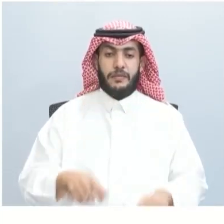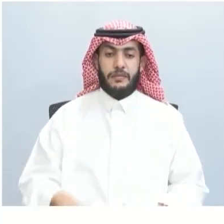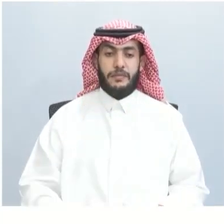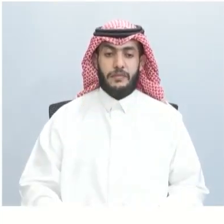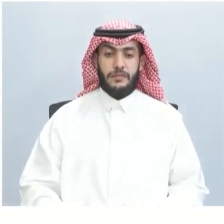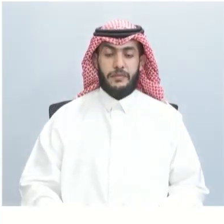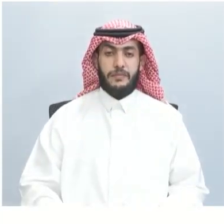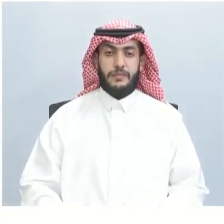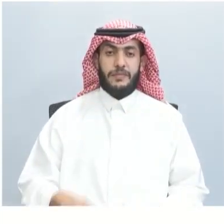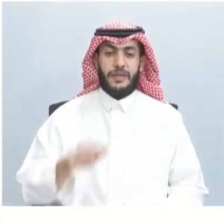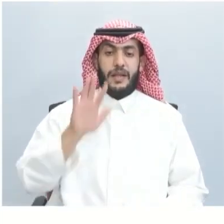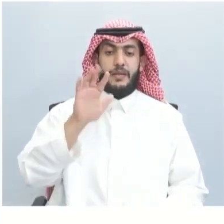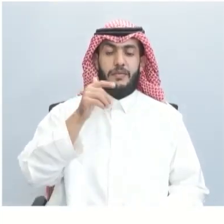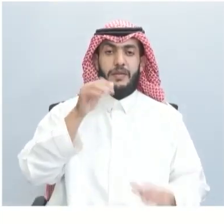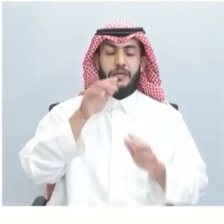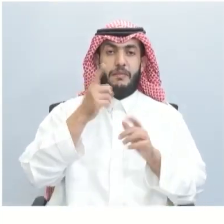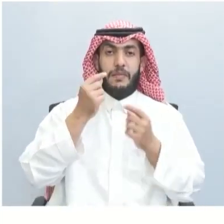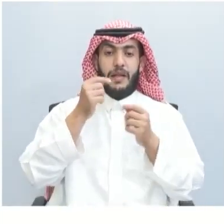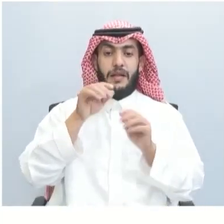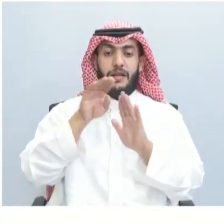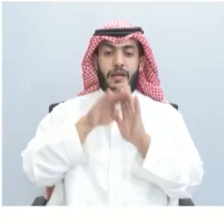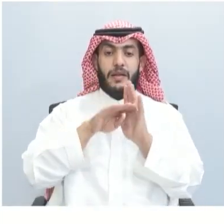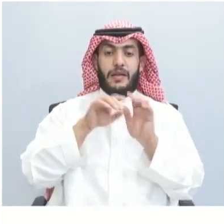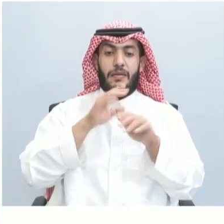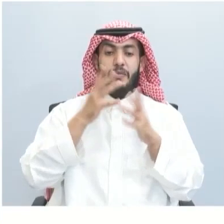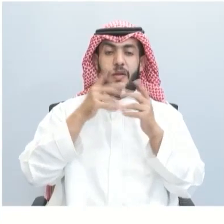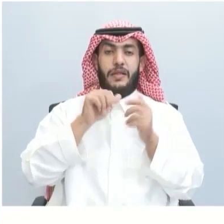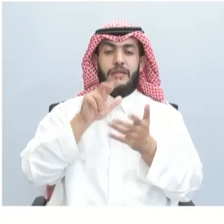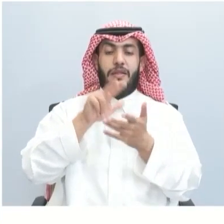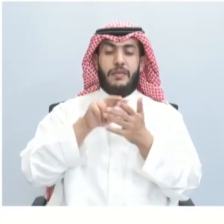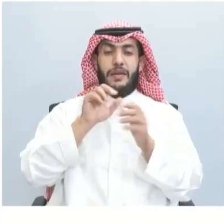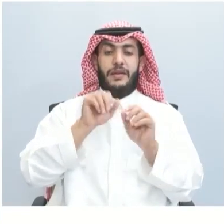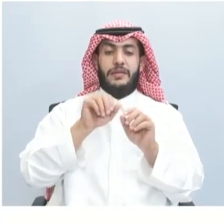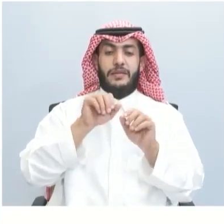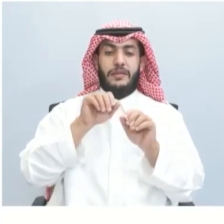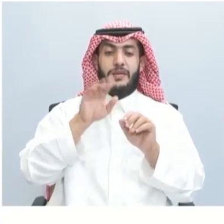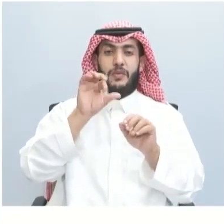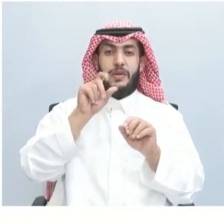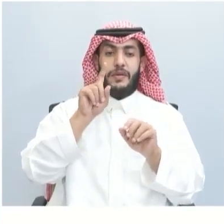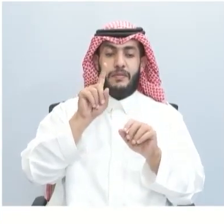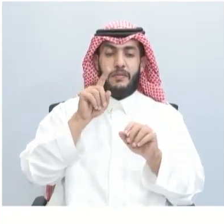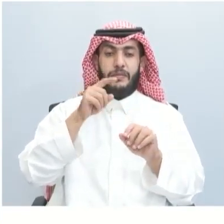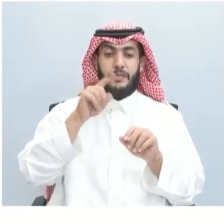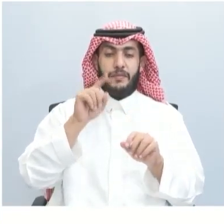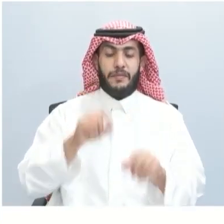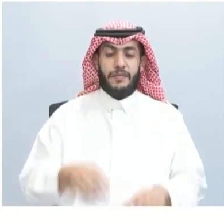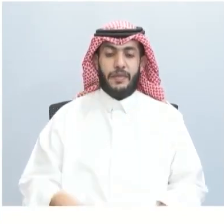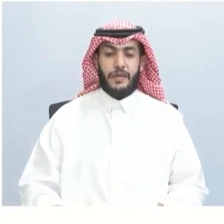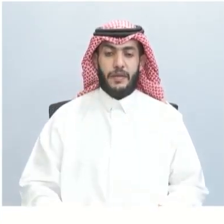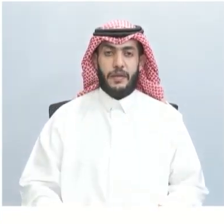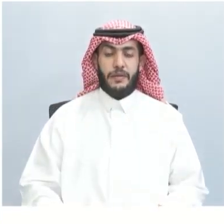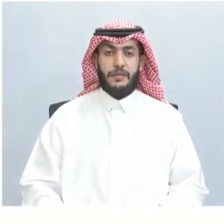البحث خمسه من مزايا العرض من جانب العميل مناسب لتطبيق الويب ممتاز الاجابه